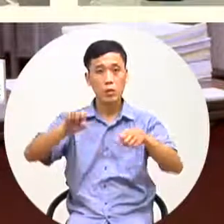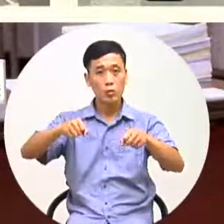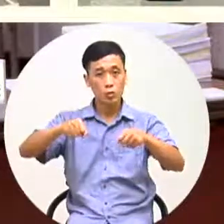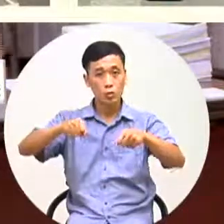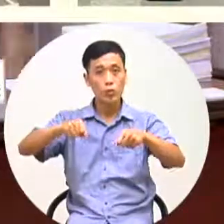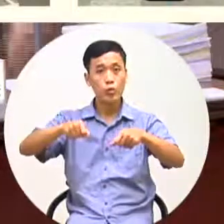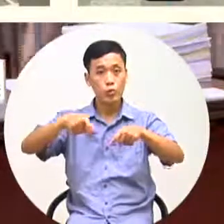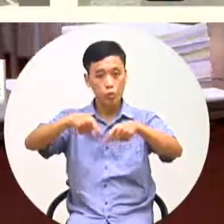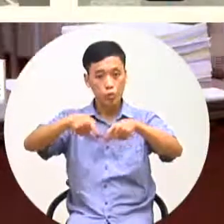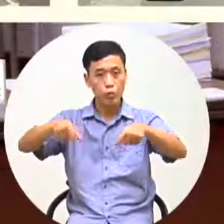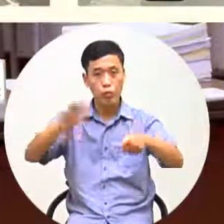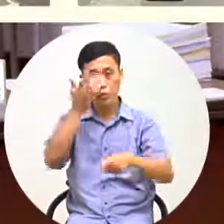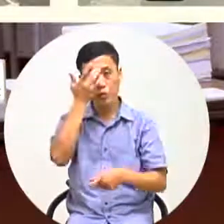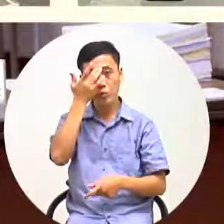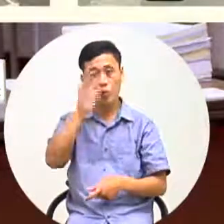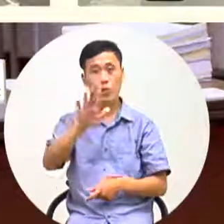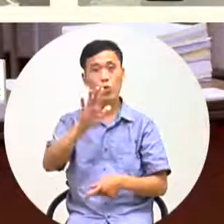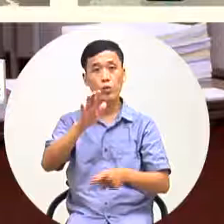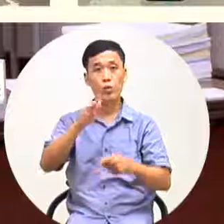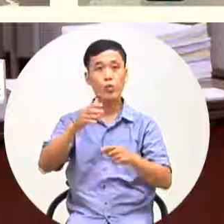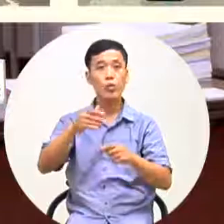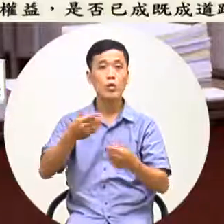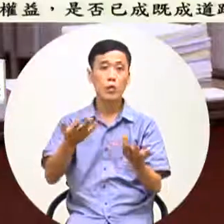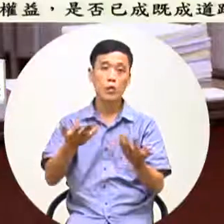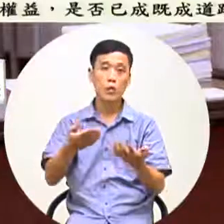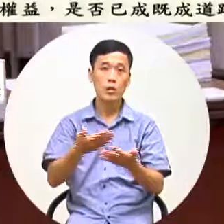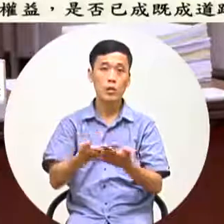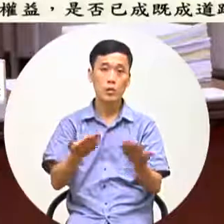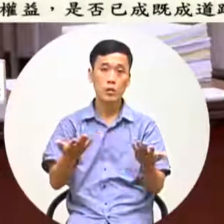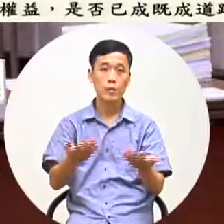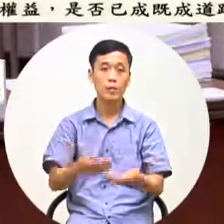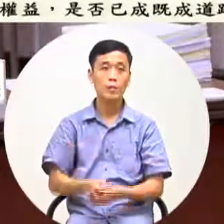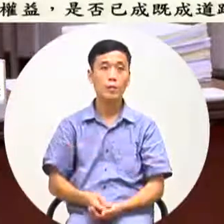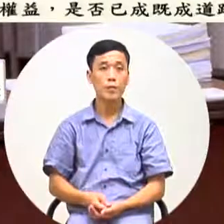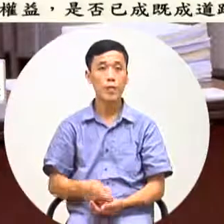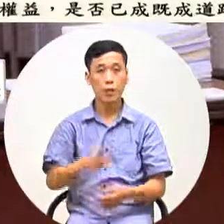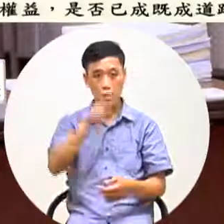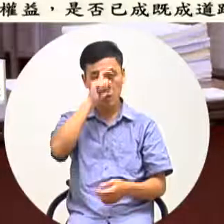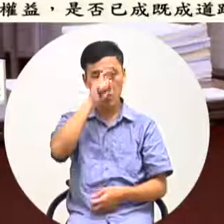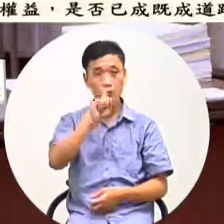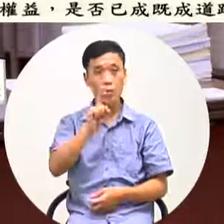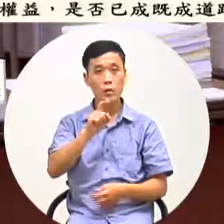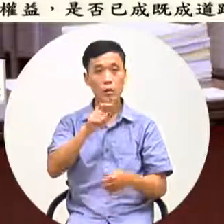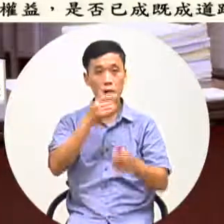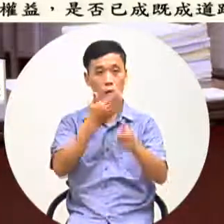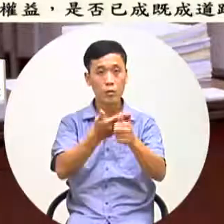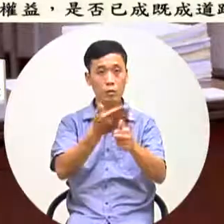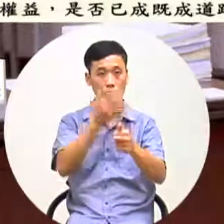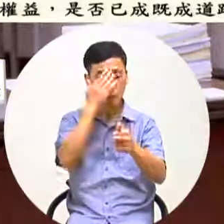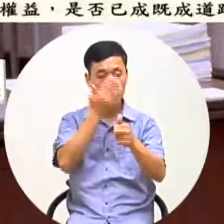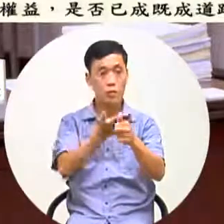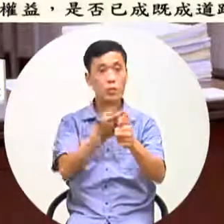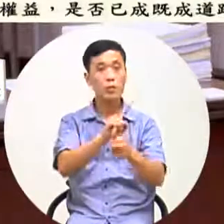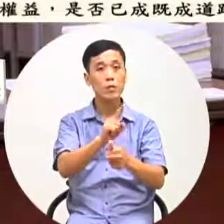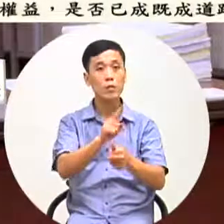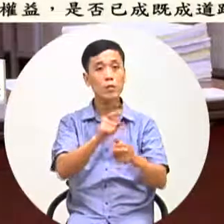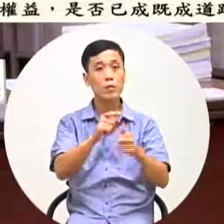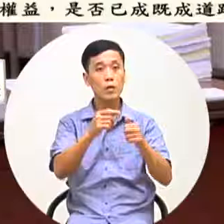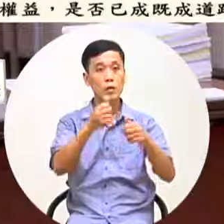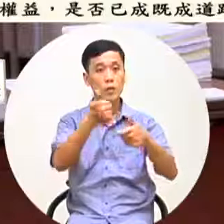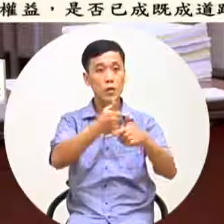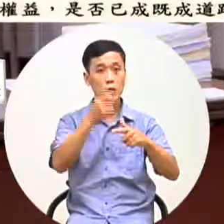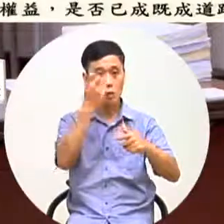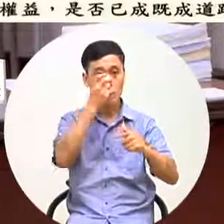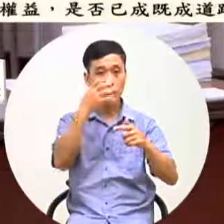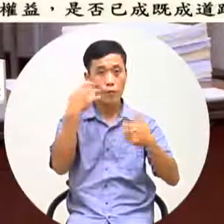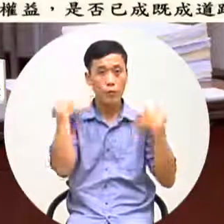要走你倒去，啊！即大家，啊！即个拜托，吼、啊，咱麻烦咱的监管这个单位，恁这较注意者。啊，第二件也是同款